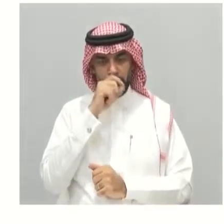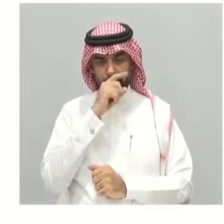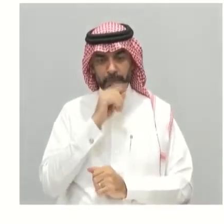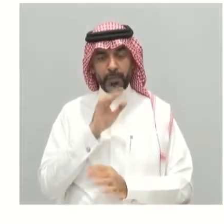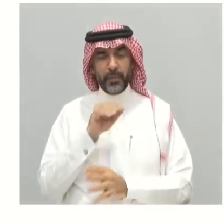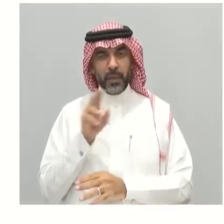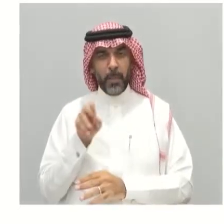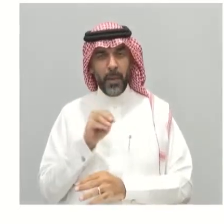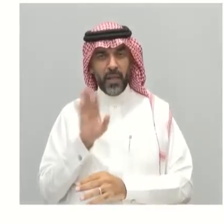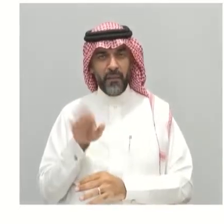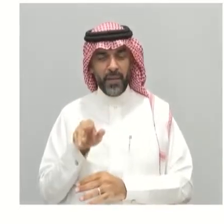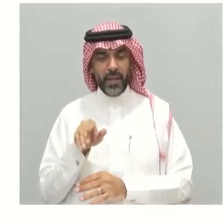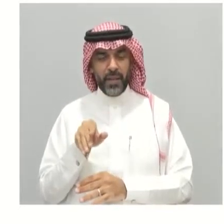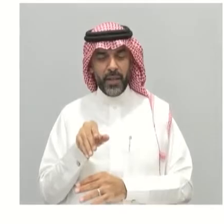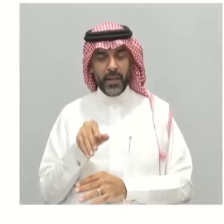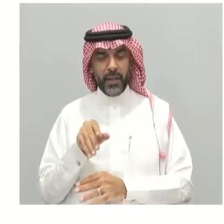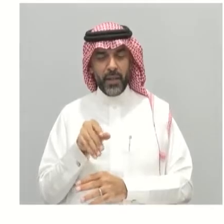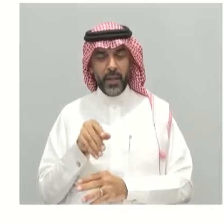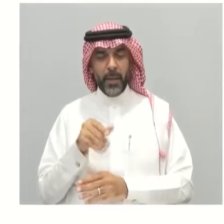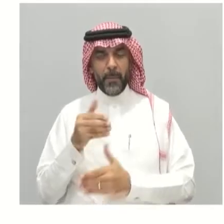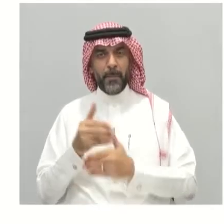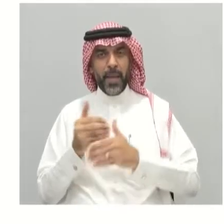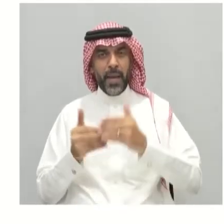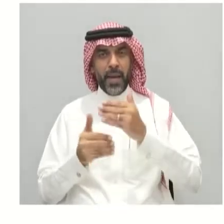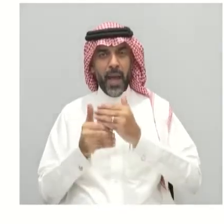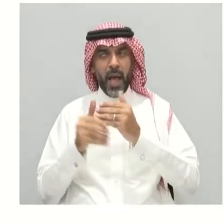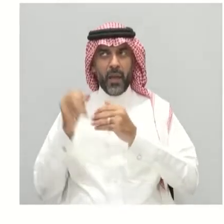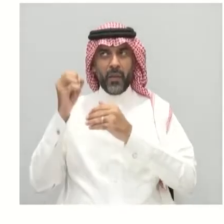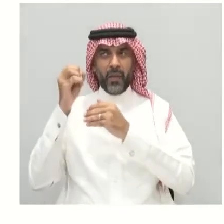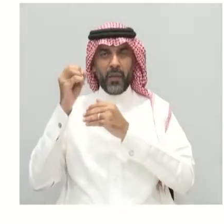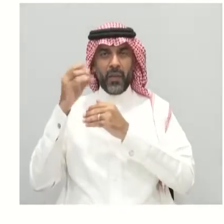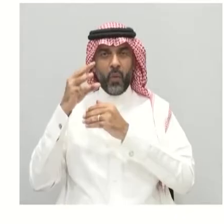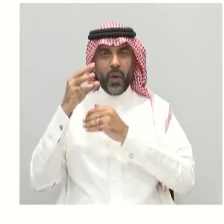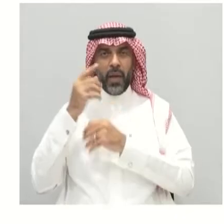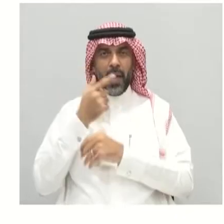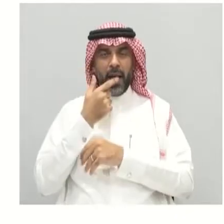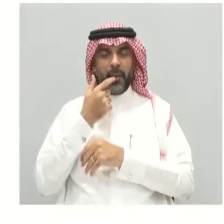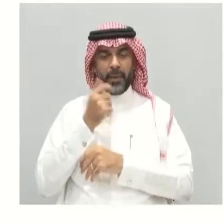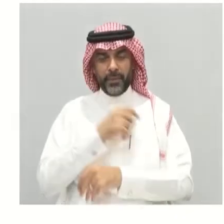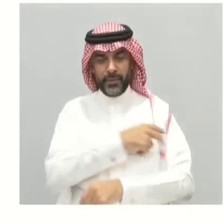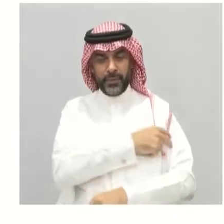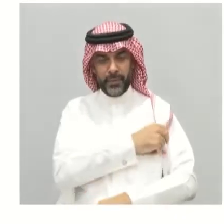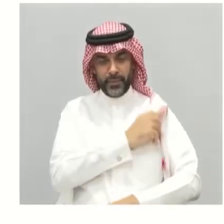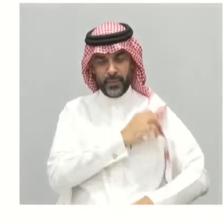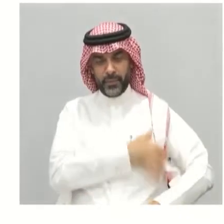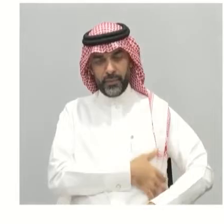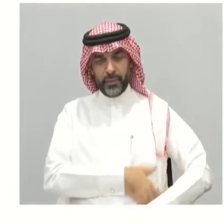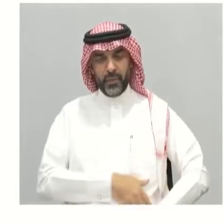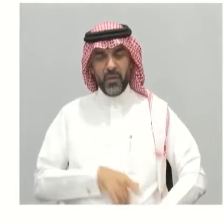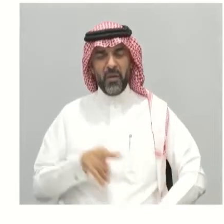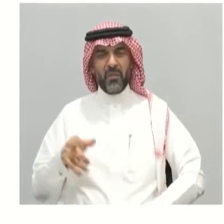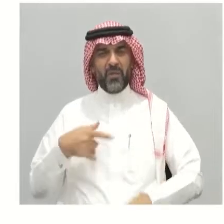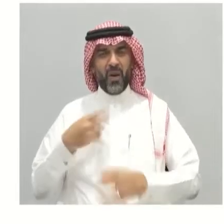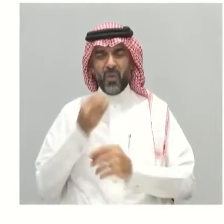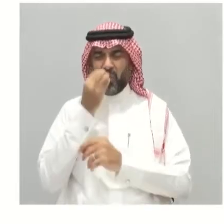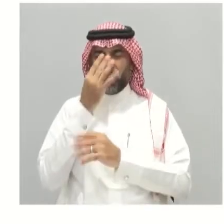وعندما تزهر فانها تلوث مياه المحيط باللون ماذا الاحمر لماذا اللون الاحمر لانها تمتلك